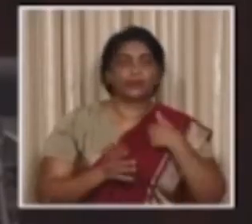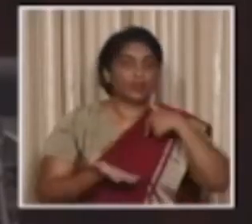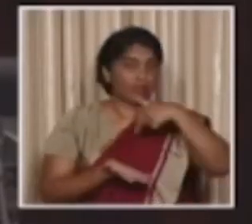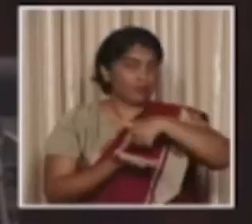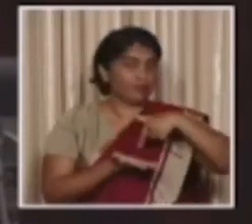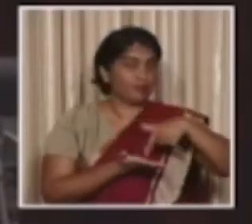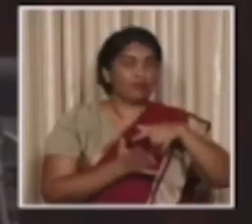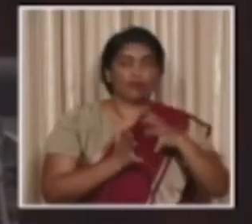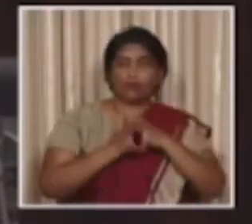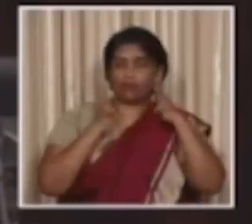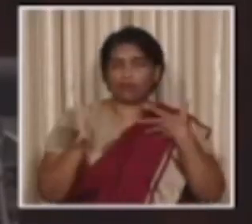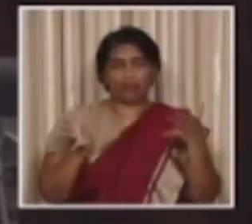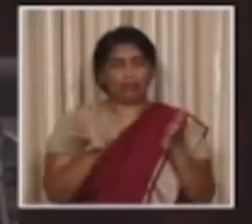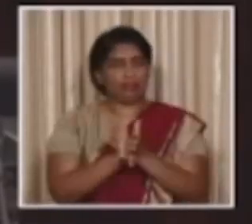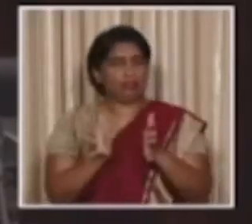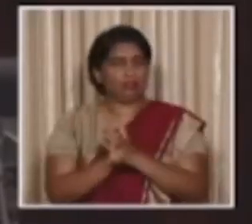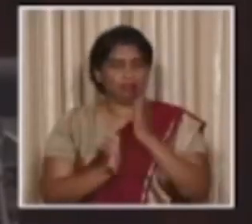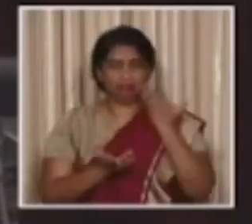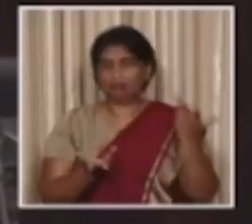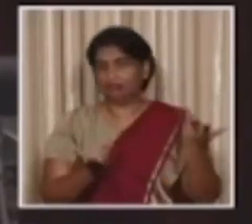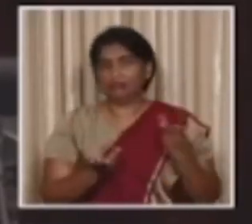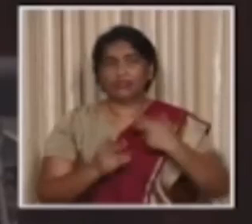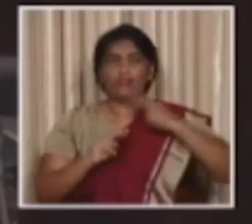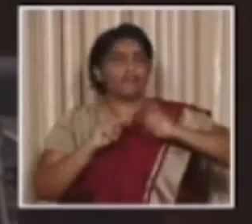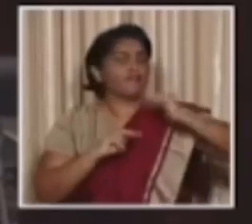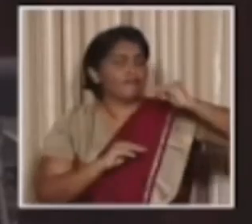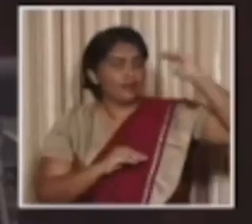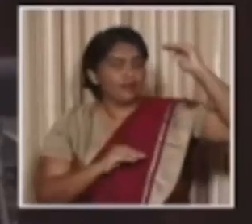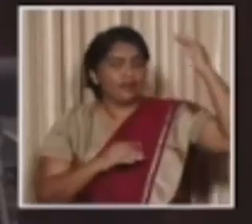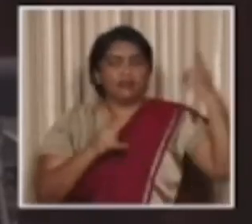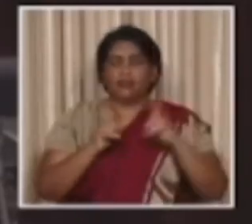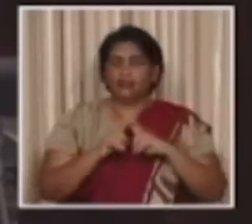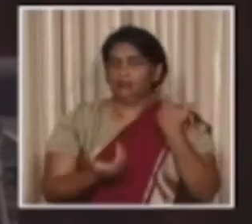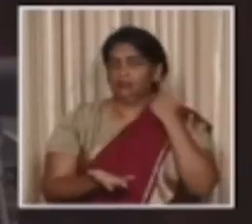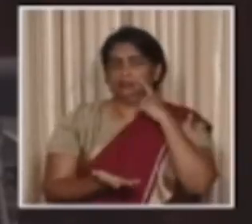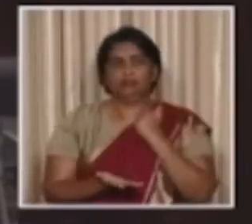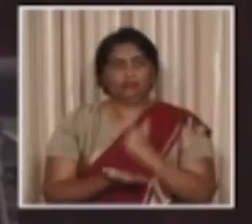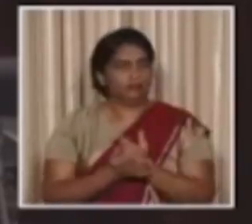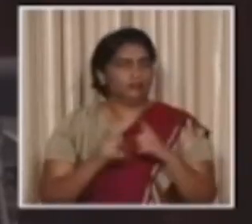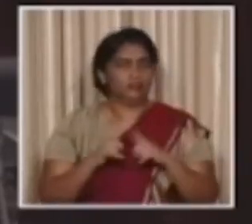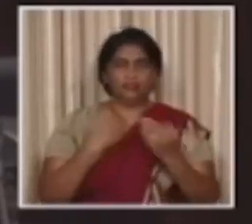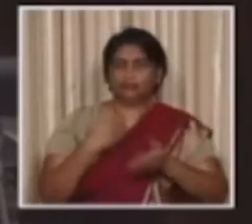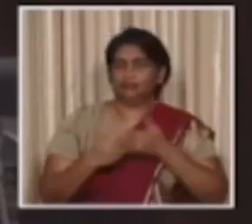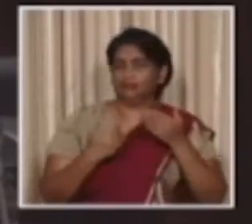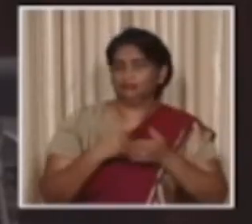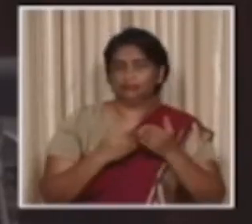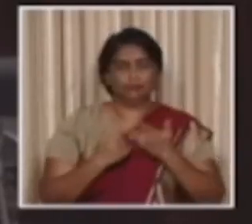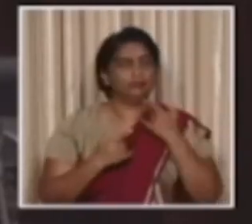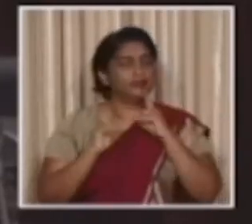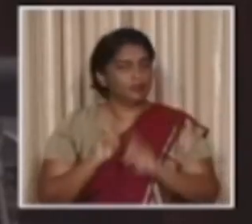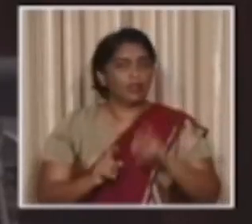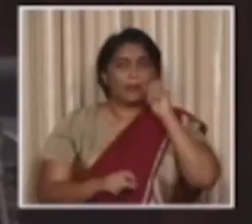නාගරිකව විශාල තදබදයක් තියෙනවා. ඒ වගේම විශාල මහල් නිවාස, ඒ වගේම ඉතා සංකීර්ණ විදියට ඉදිකිරීම් කටයුතු කරනවා.